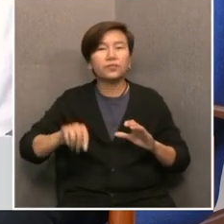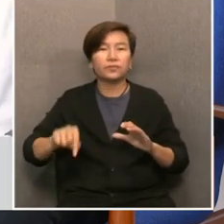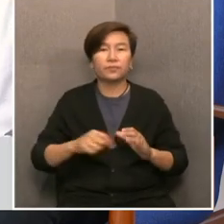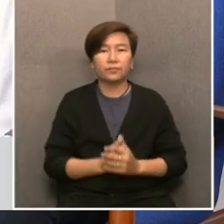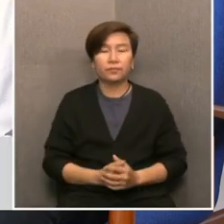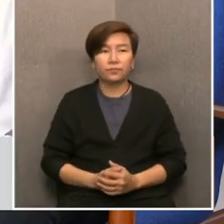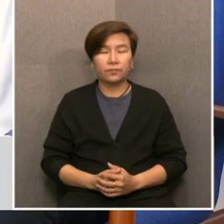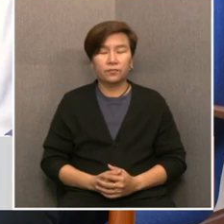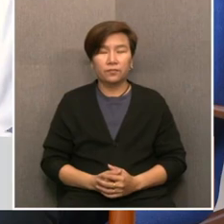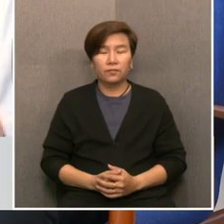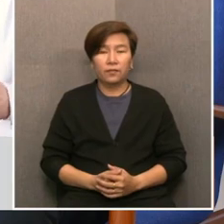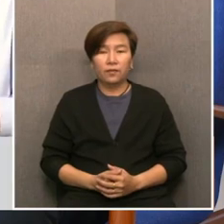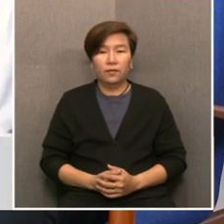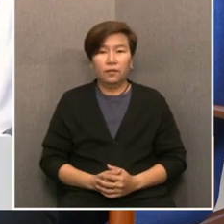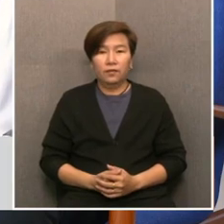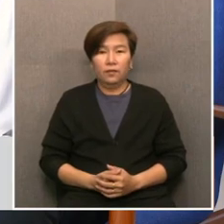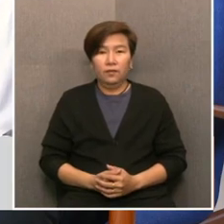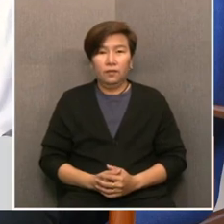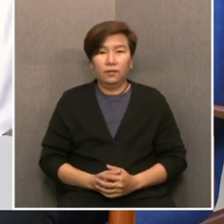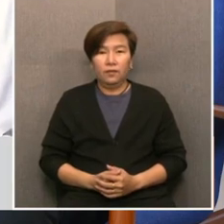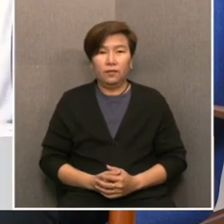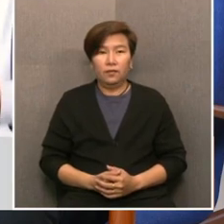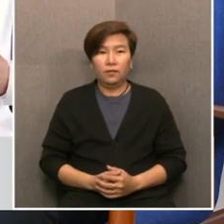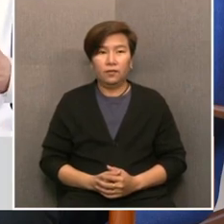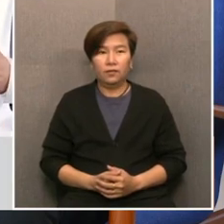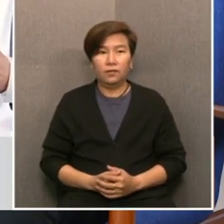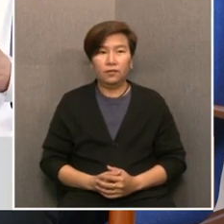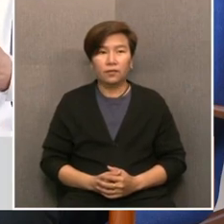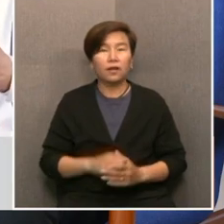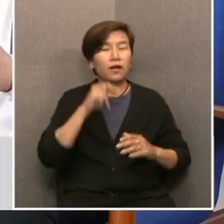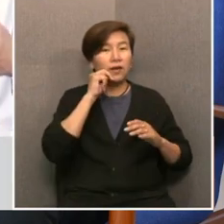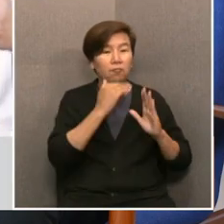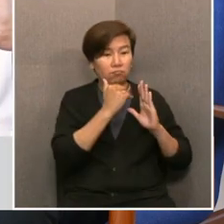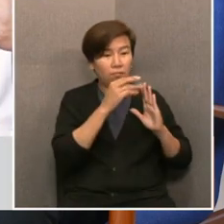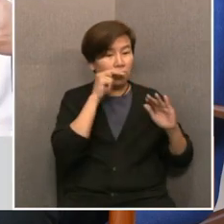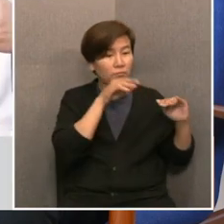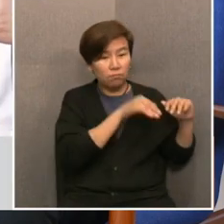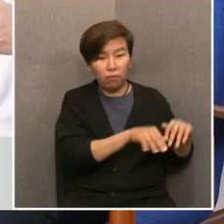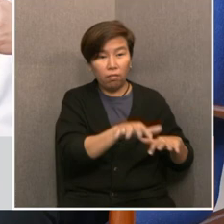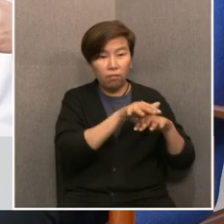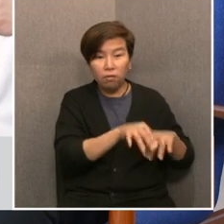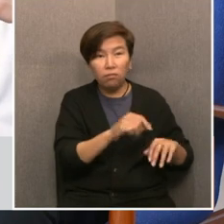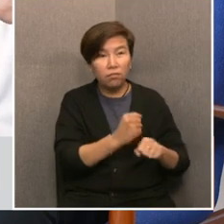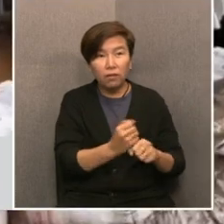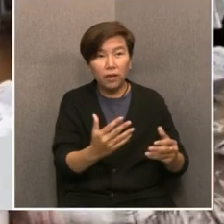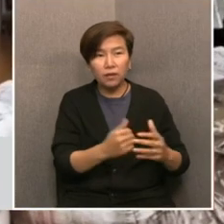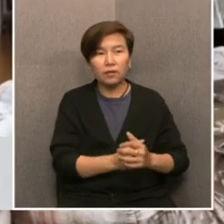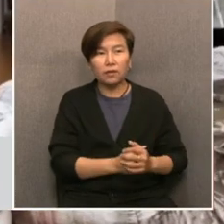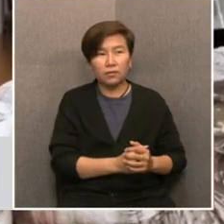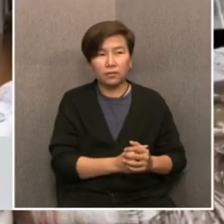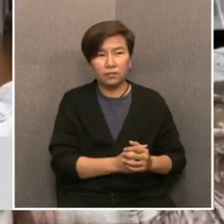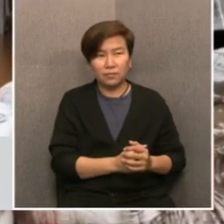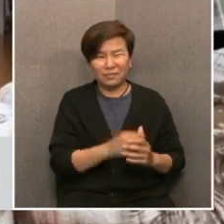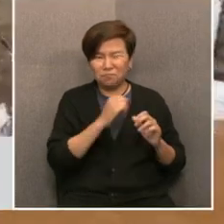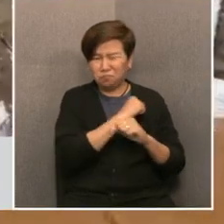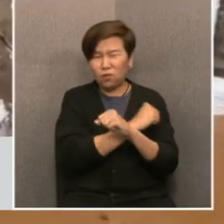ญหากับน้ำในพื้นที ่ แล้วน้ำจากนอกพื้นที่ล่ะจ๊ะ จากนอกพื้นที่หลักๆก็คือทำยังไงเราถึงจะกั้นนะครับไม่ให้น้ำตัวนี้มันไหลเข้ามา